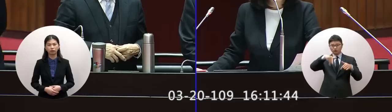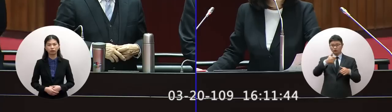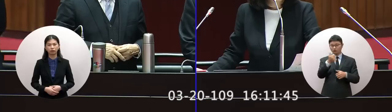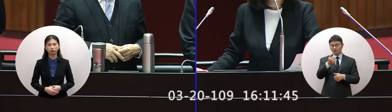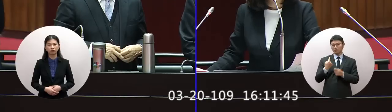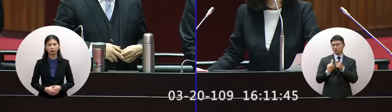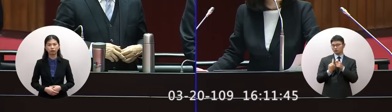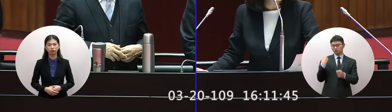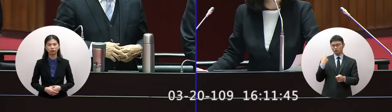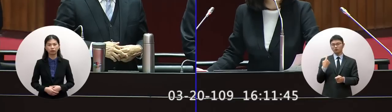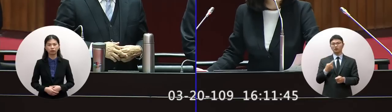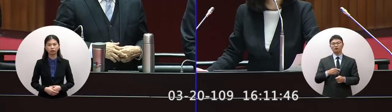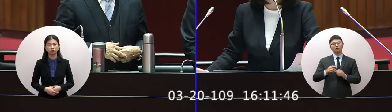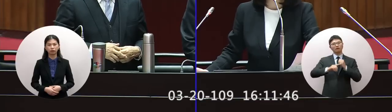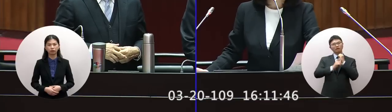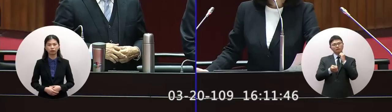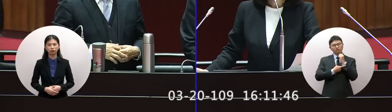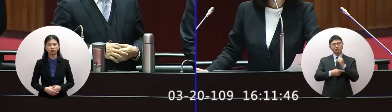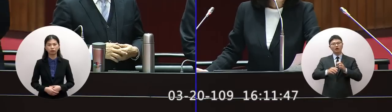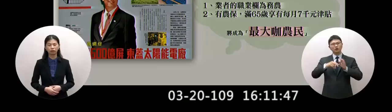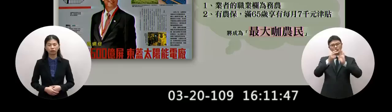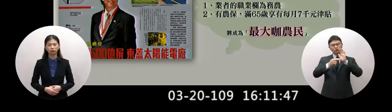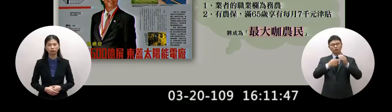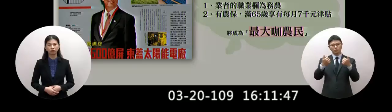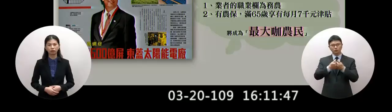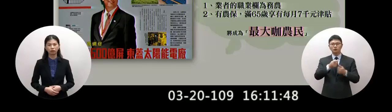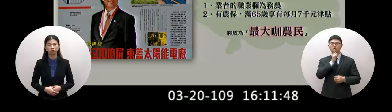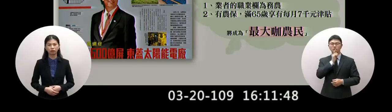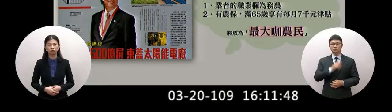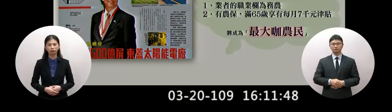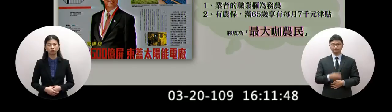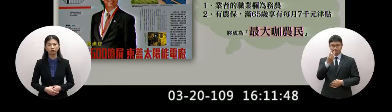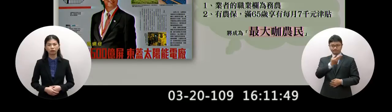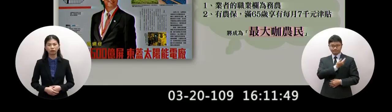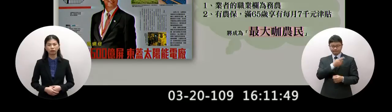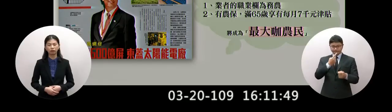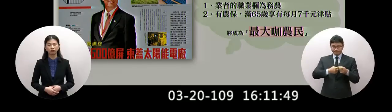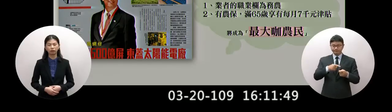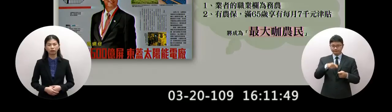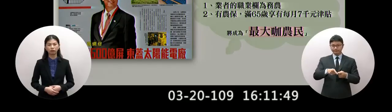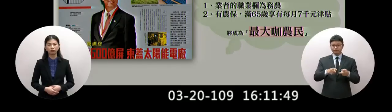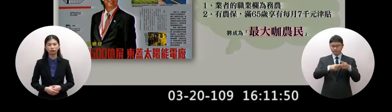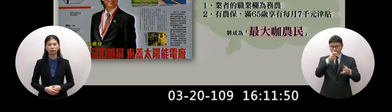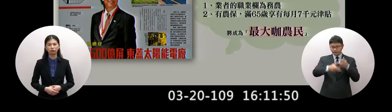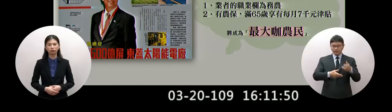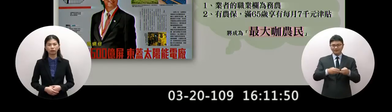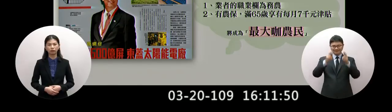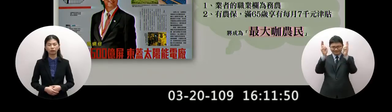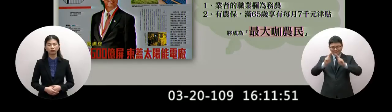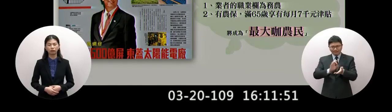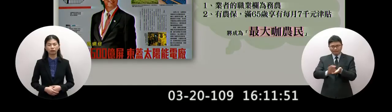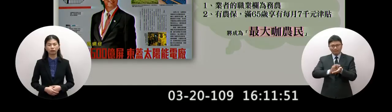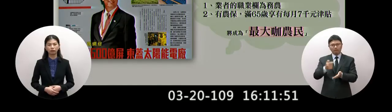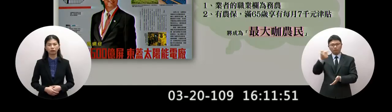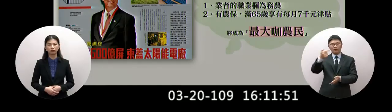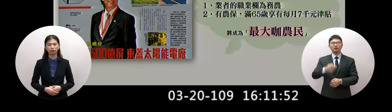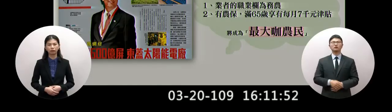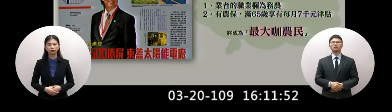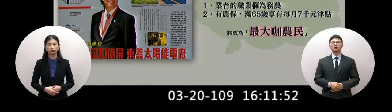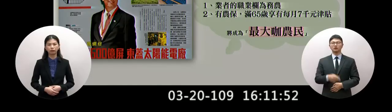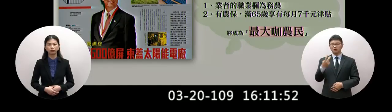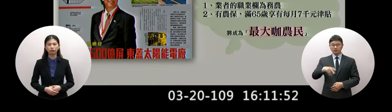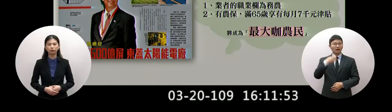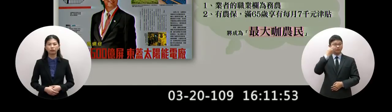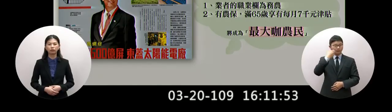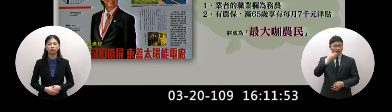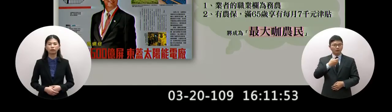在法说会上，他说，由于3纳米的新厂耗电量大，加上苹